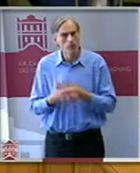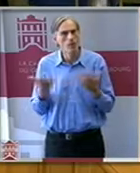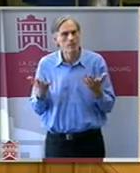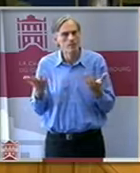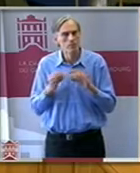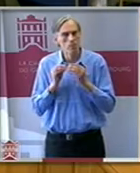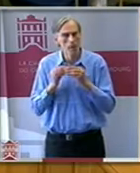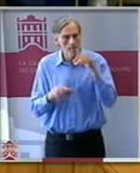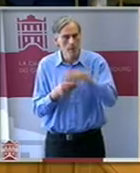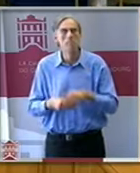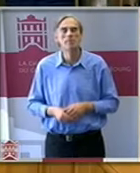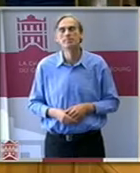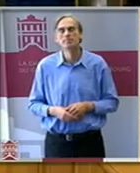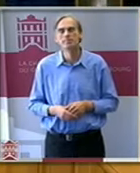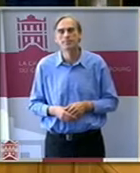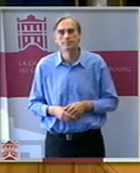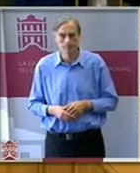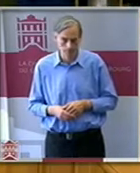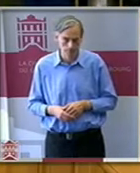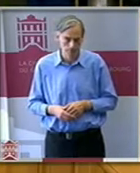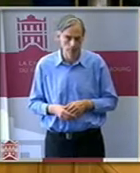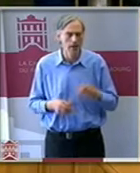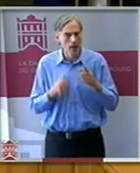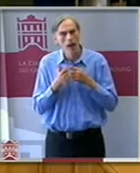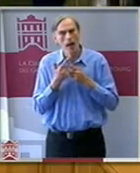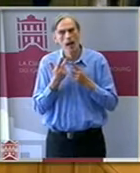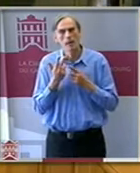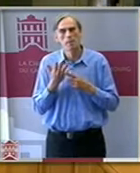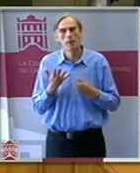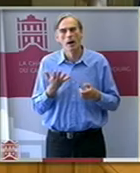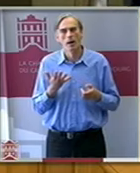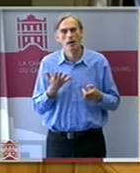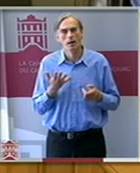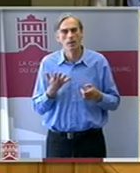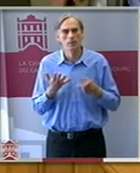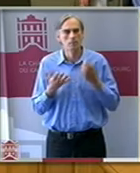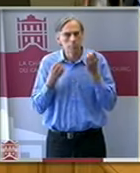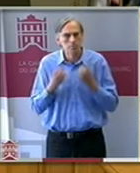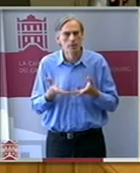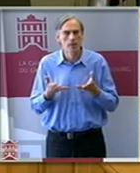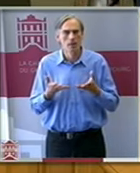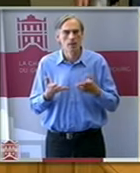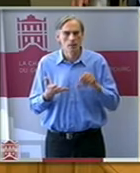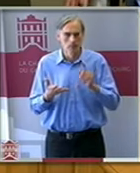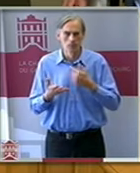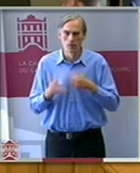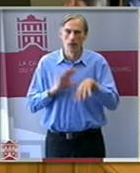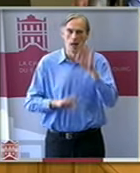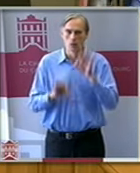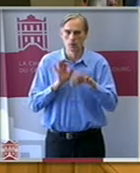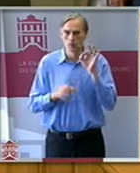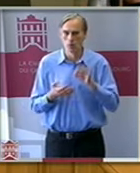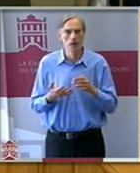Schwarzschufe. Das ist eine Regelrechtssystematik, mit der multinationalen Umweltzerstörung und Menschenrechtsverletzungen